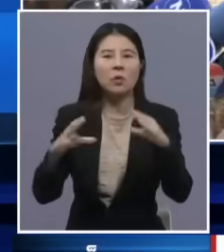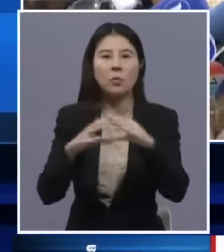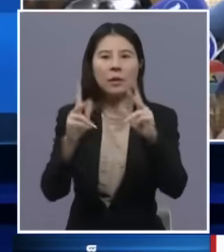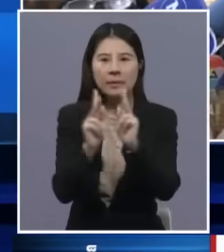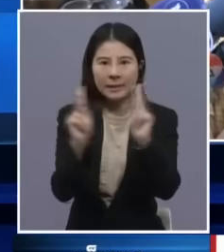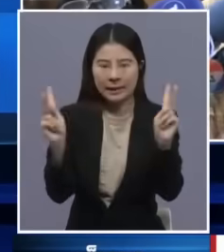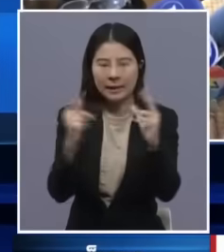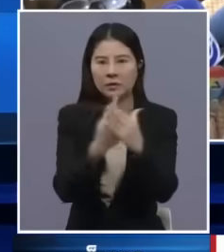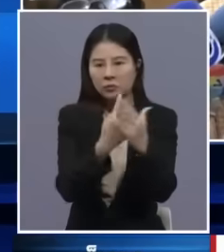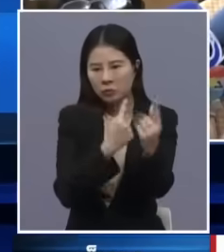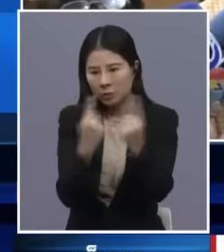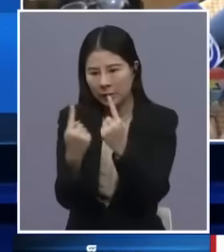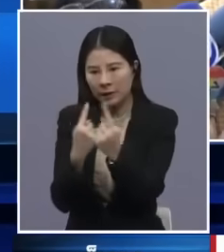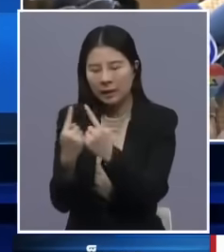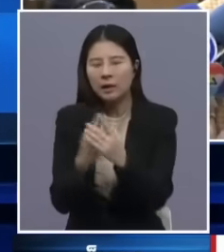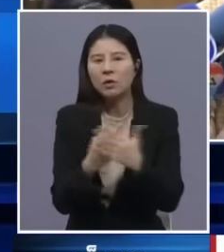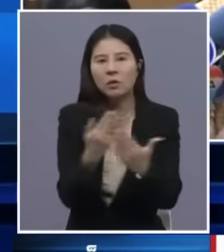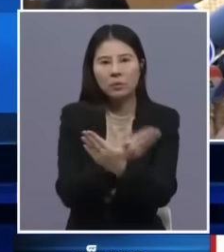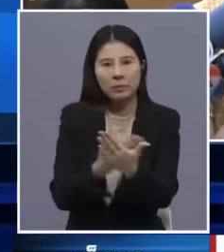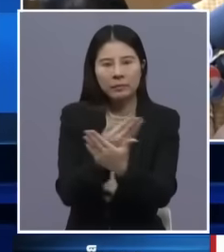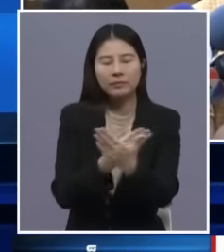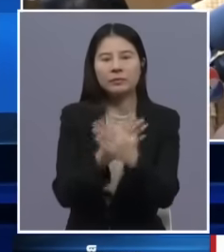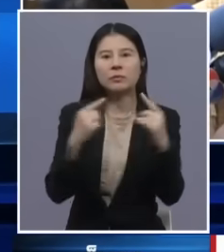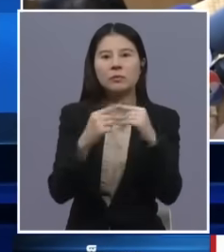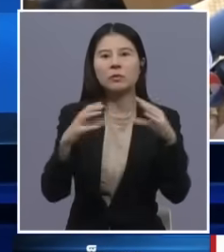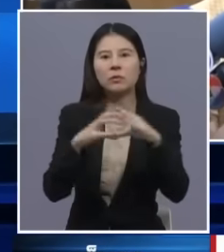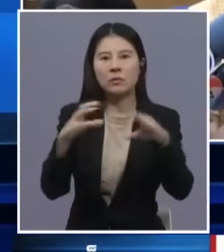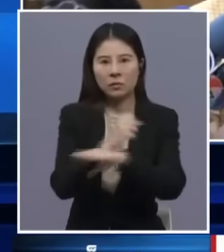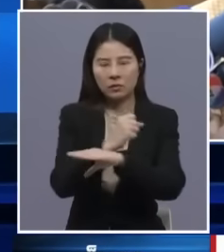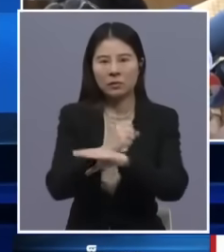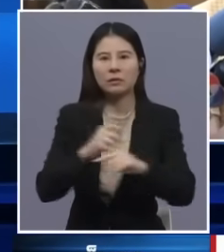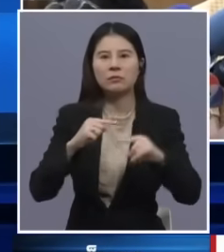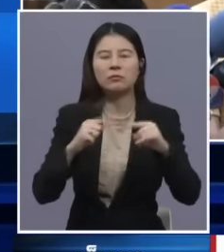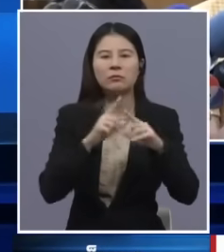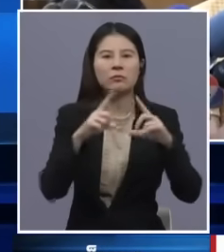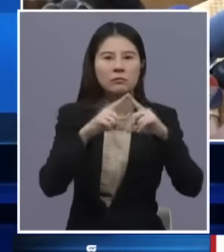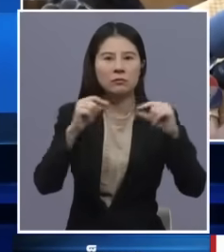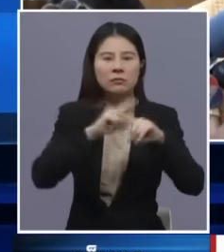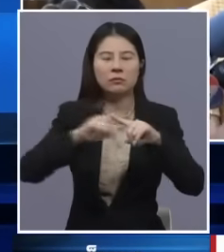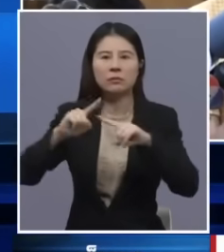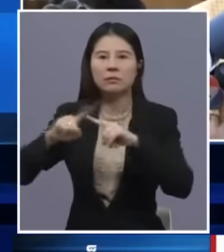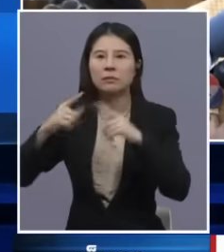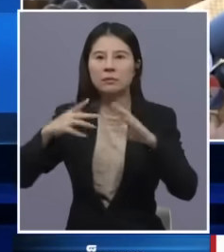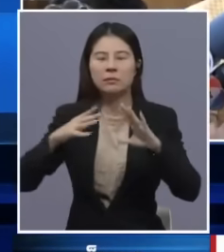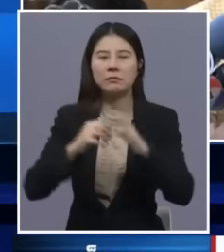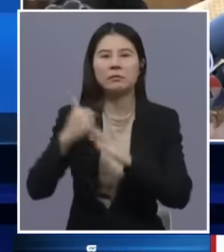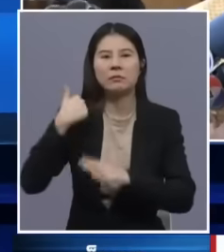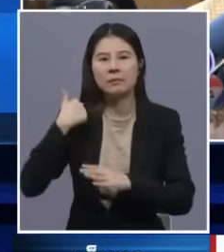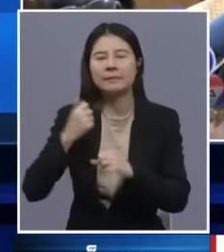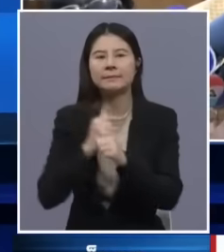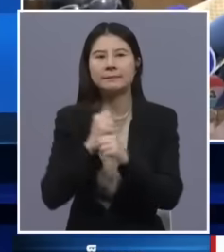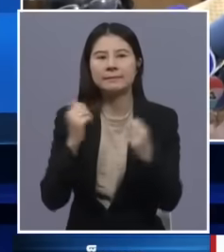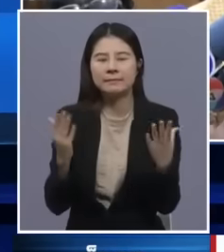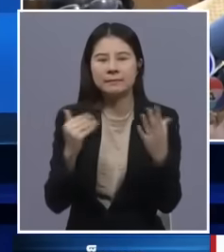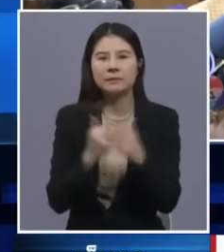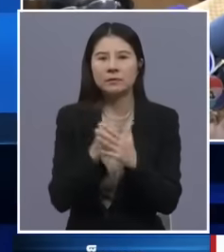ายมาพิจารณาว่ามูลเหตุจูงใจในทางการเมืองมีในคดีต่างๆแล้วเหล่านั้นหรือไม่คือ